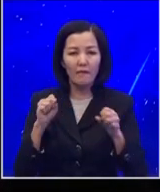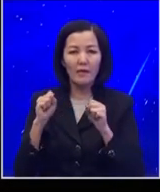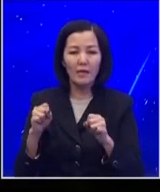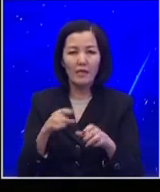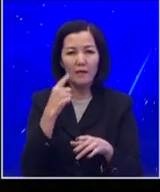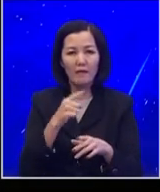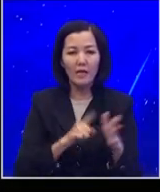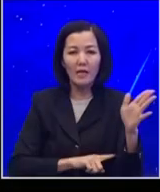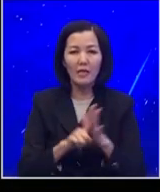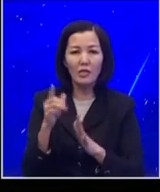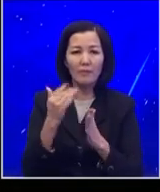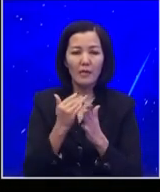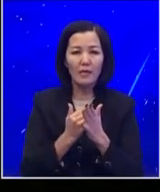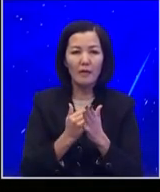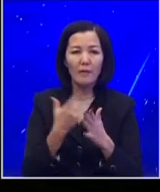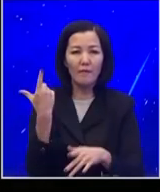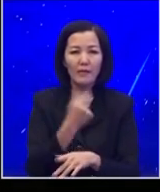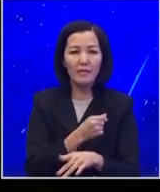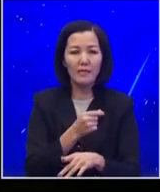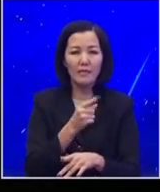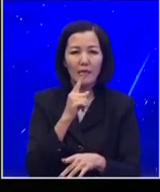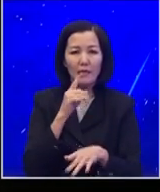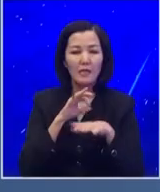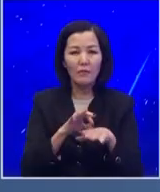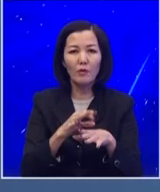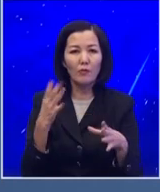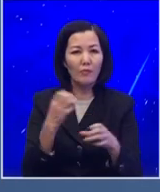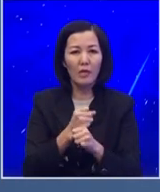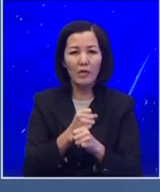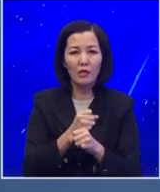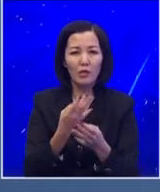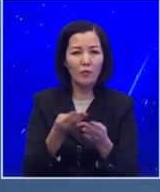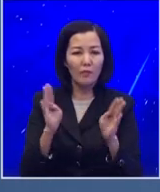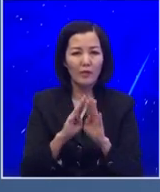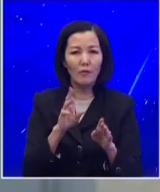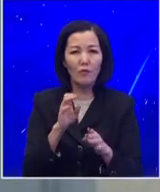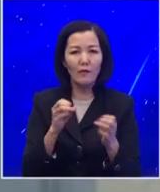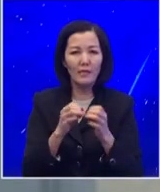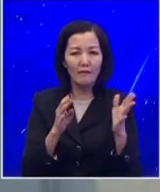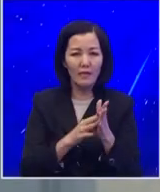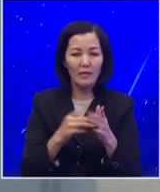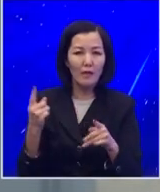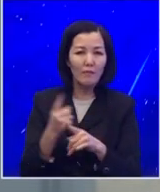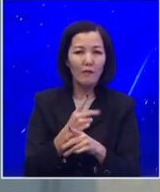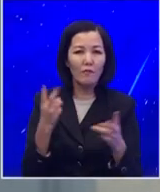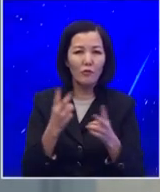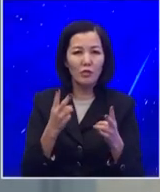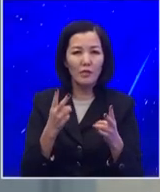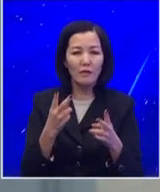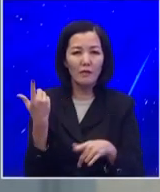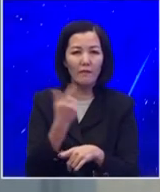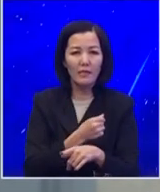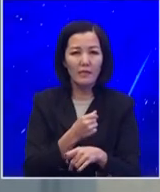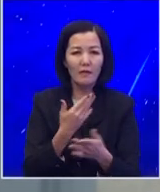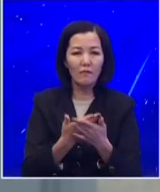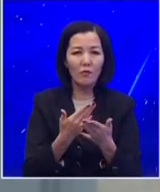здравоохранения предупреждают, что начало программы вакцинации не приведет к прекращению пандемии COVID-19. В первую очередь